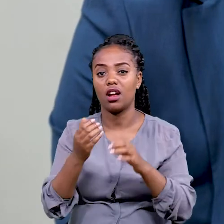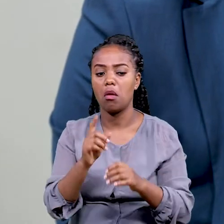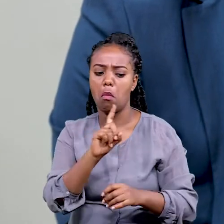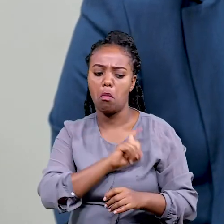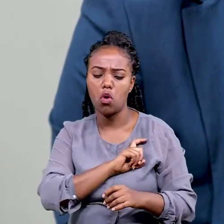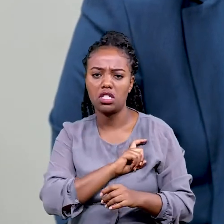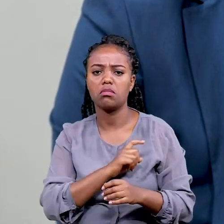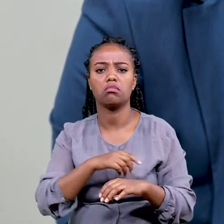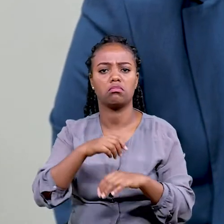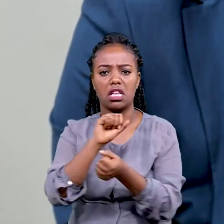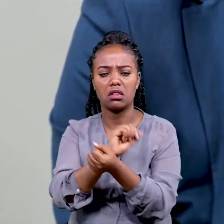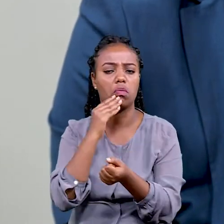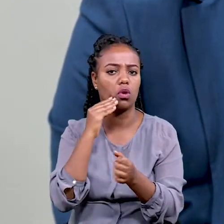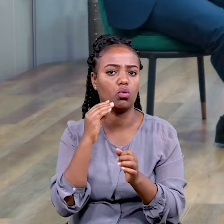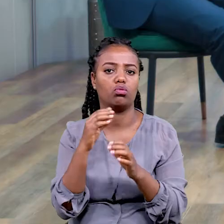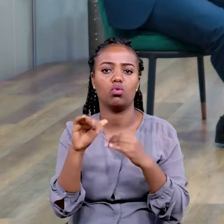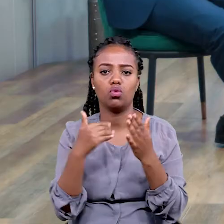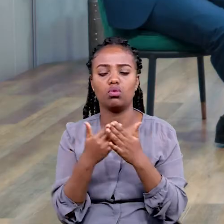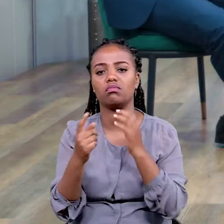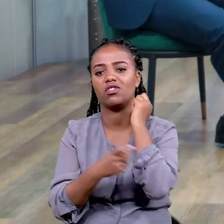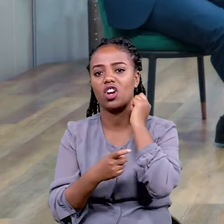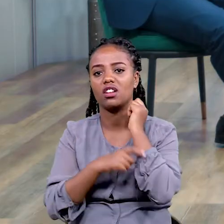አለም የፖሊስ ማለም በአጠቃላይ የፍትህ ስርዓቱ ነው። ሜይ ቢ